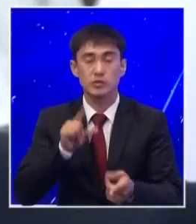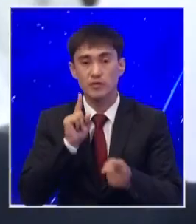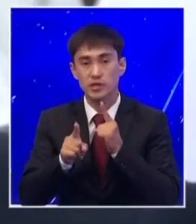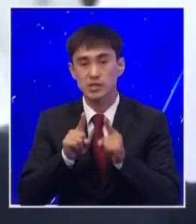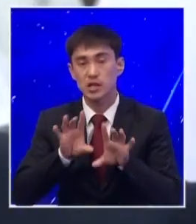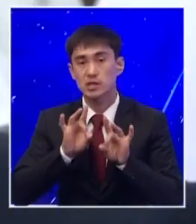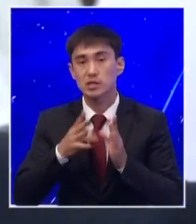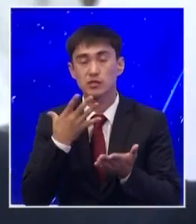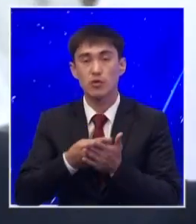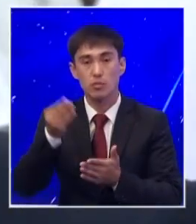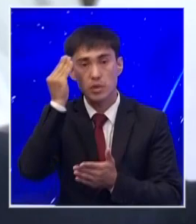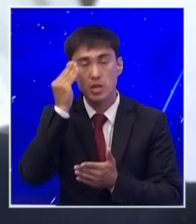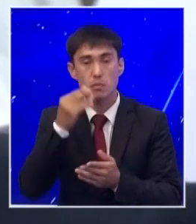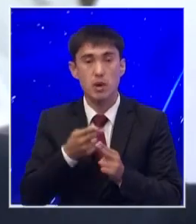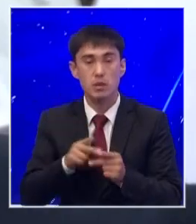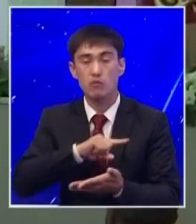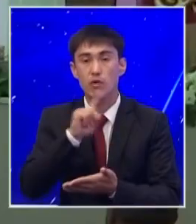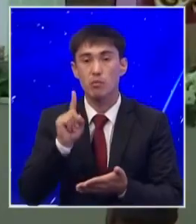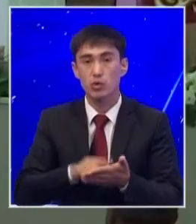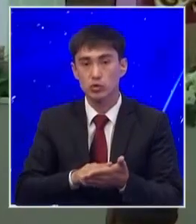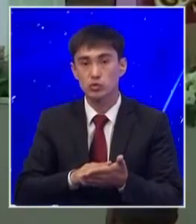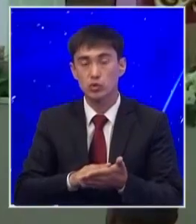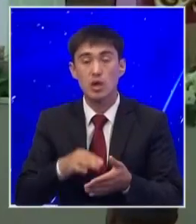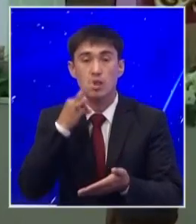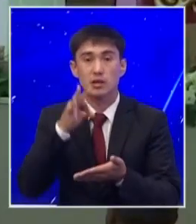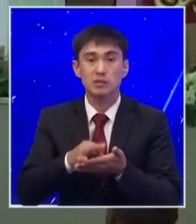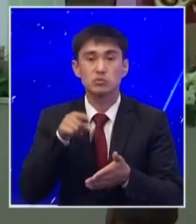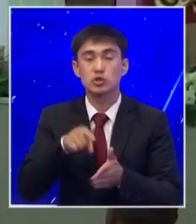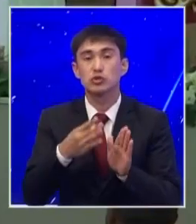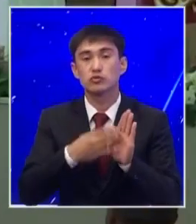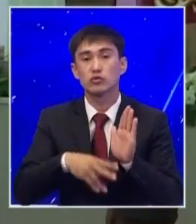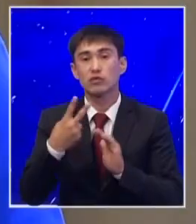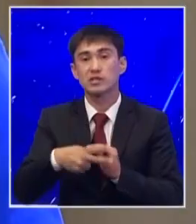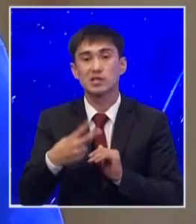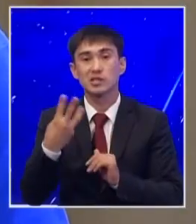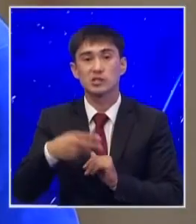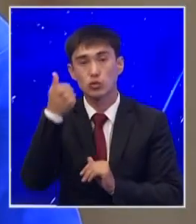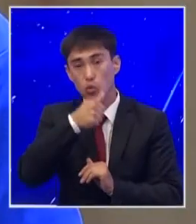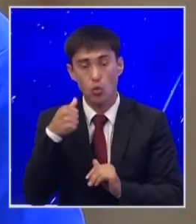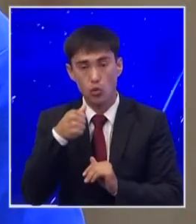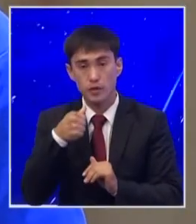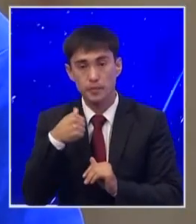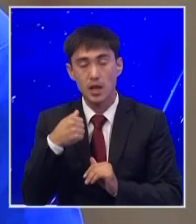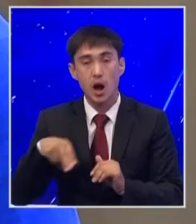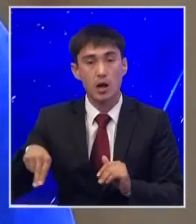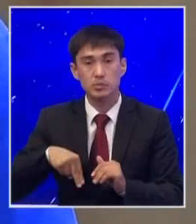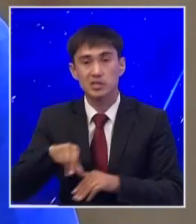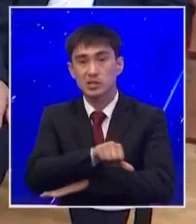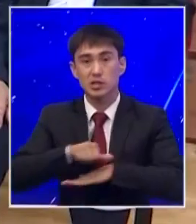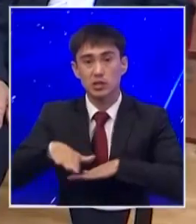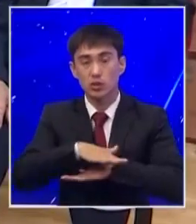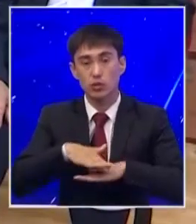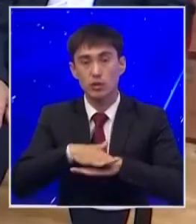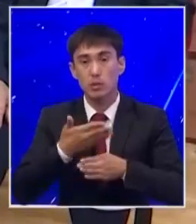конференции, высказали свое мнение по данному вопросу. С докладом 1920-30-е годы,